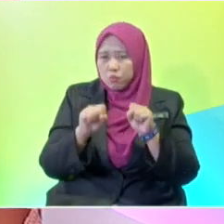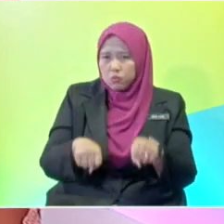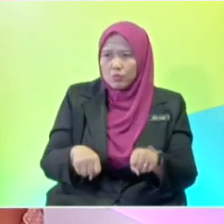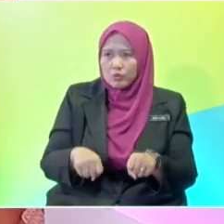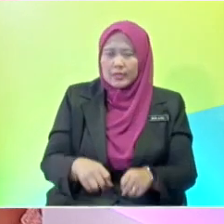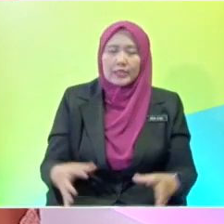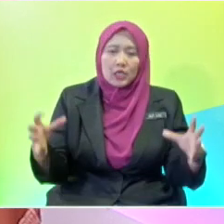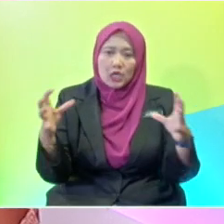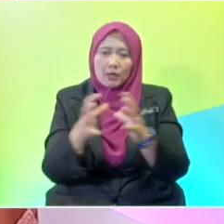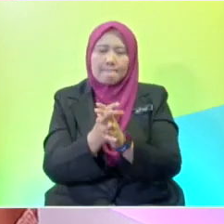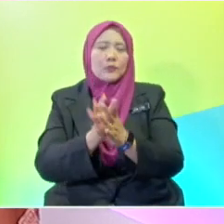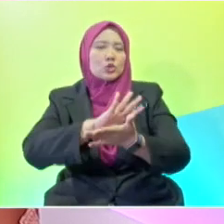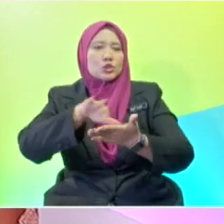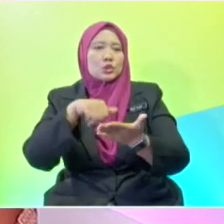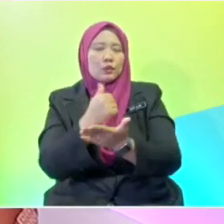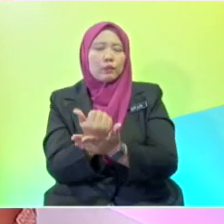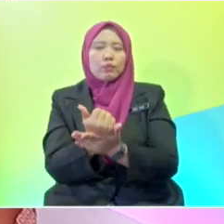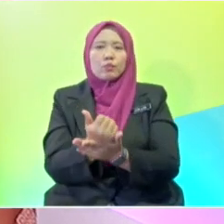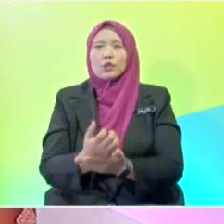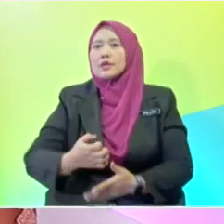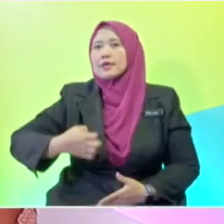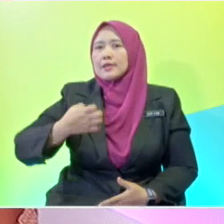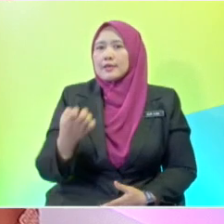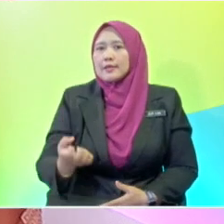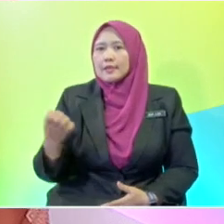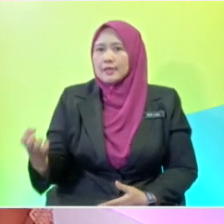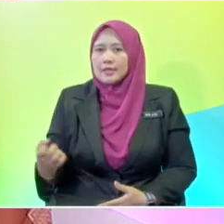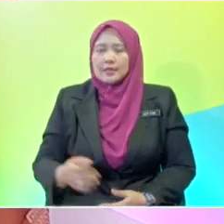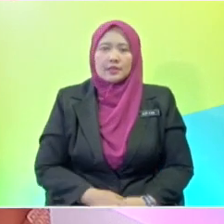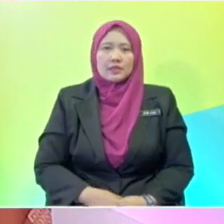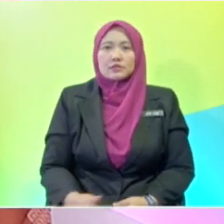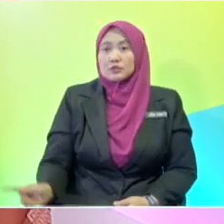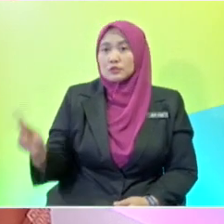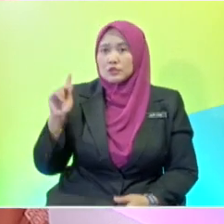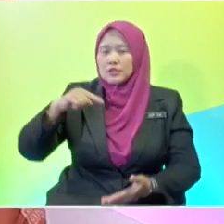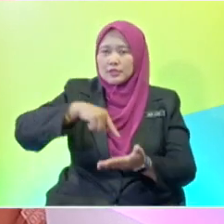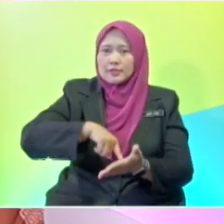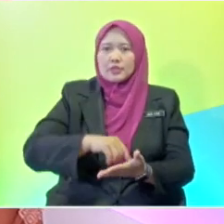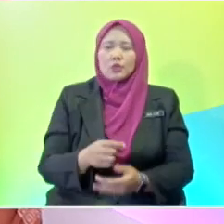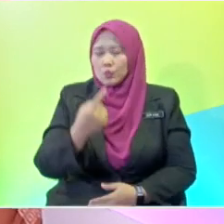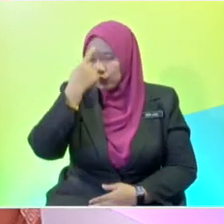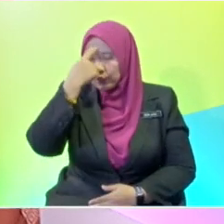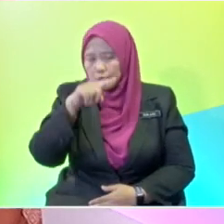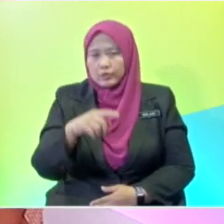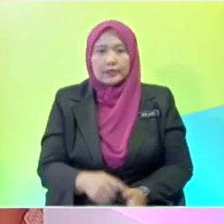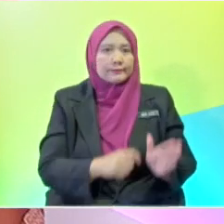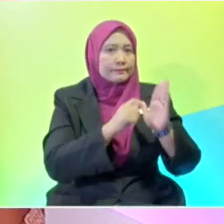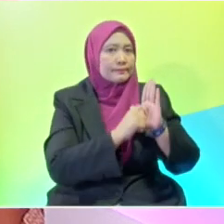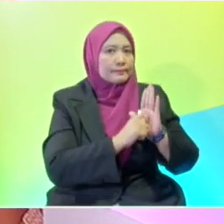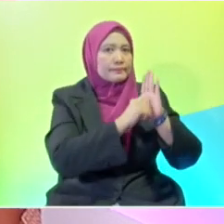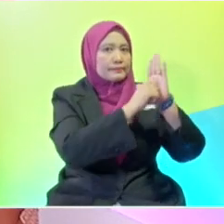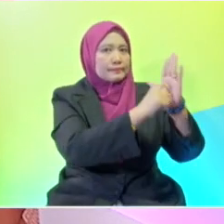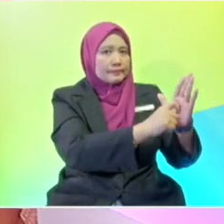menggabungkan keseluruhan elemen kompetensi tersebut untuk ditontonkan ataupun